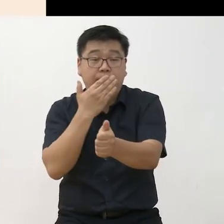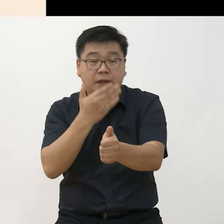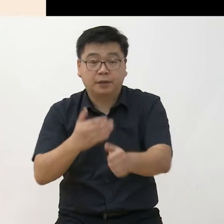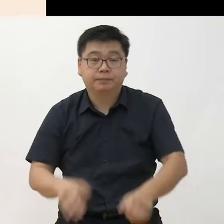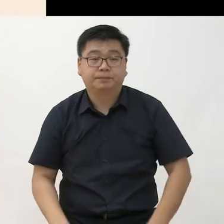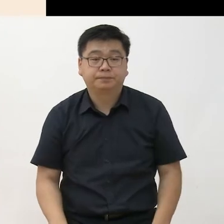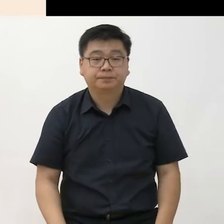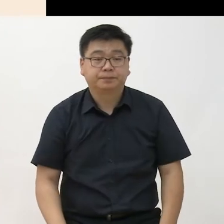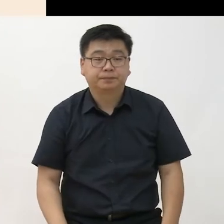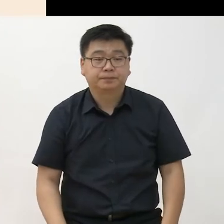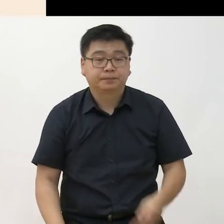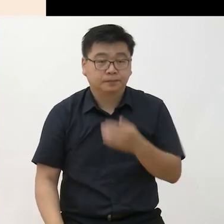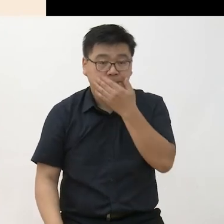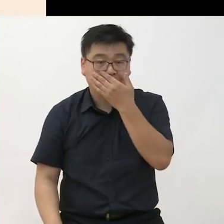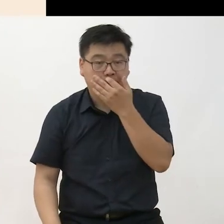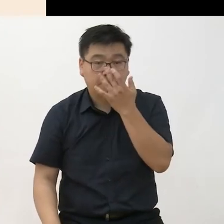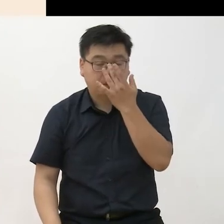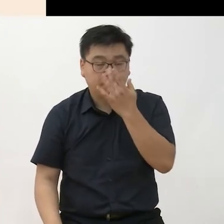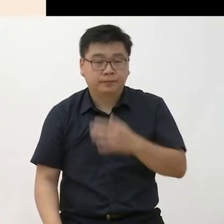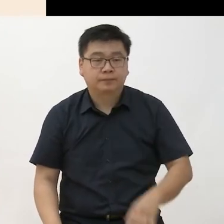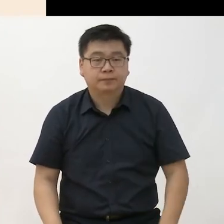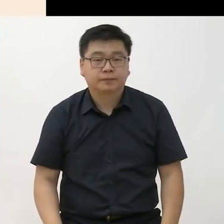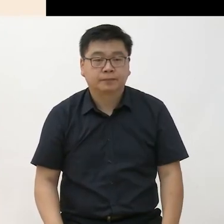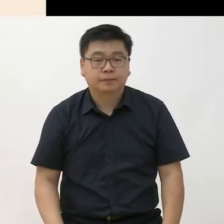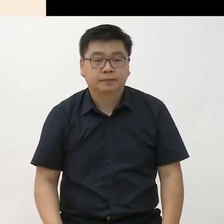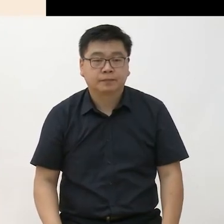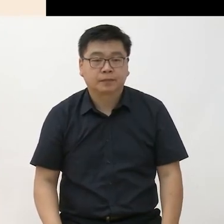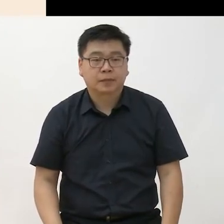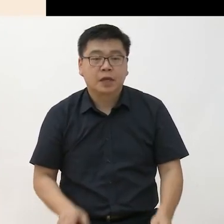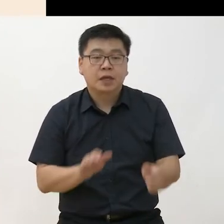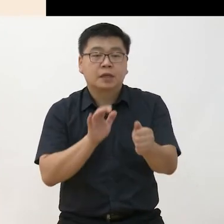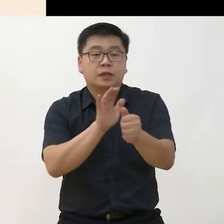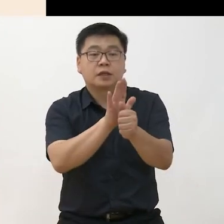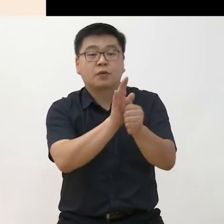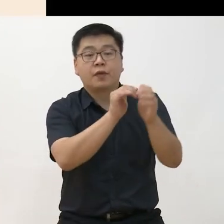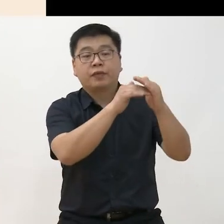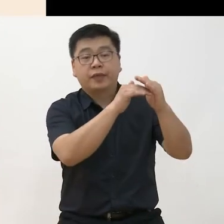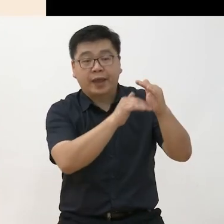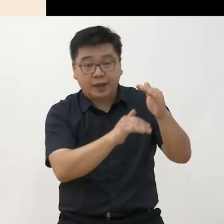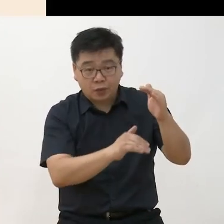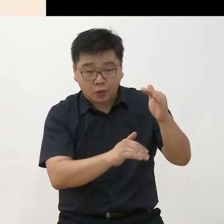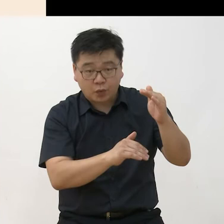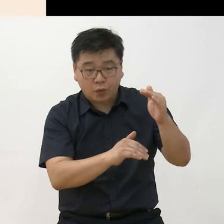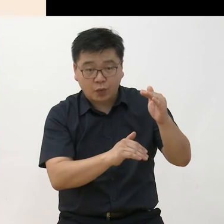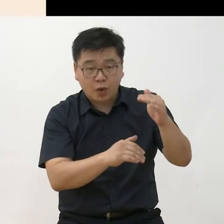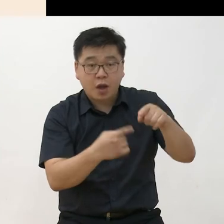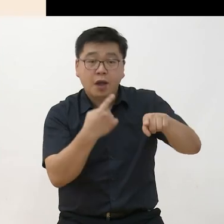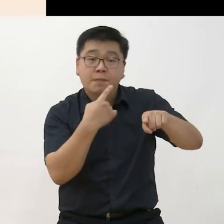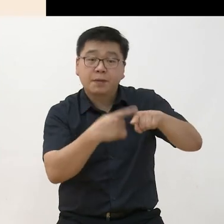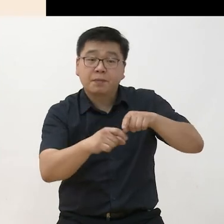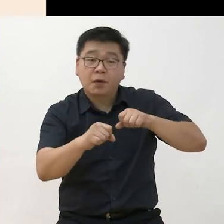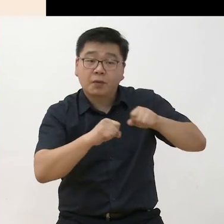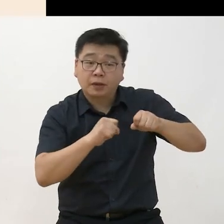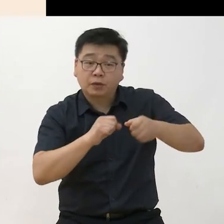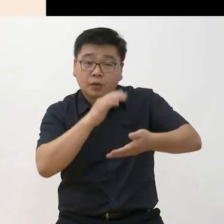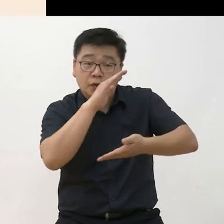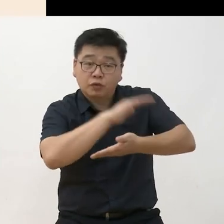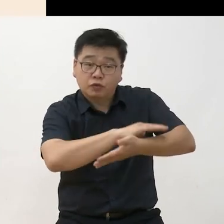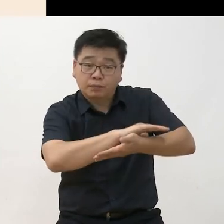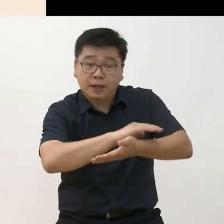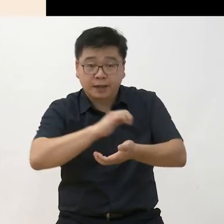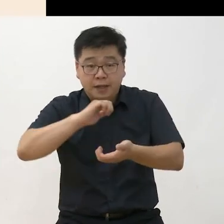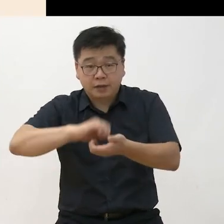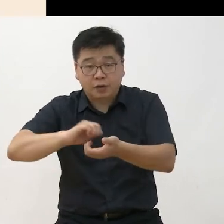네, 지원 내용으로는 그 비평 활동, 출판,